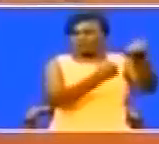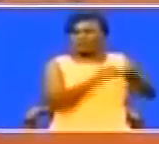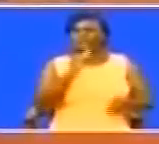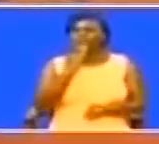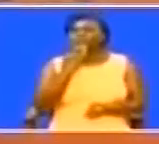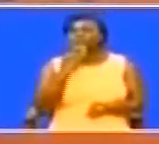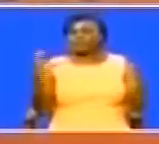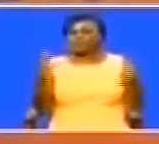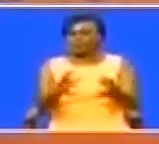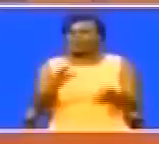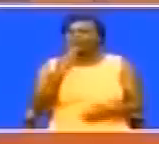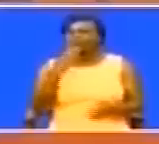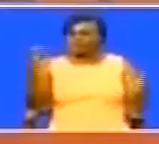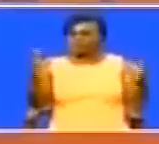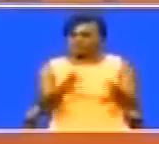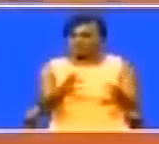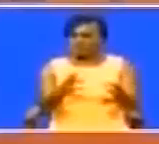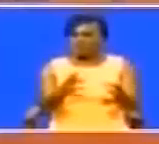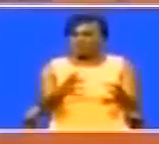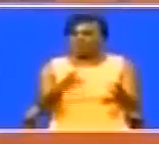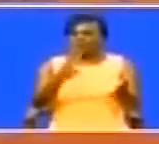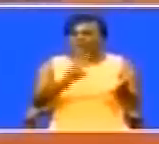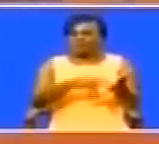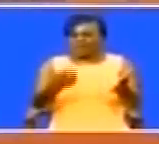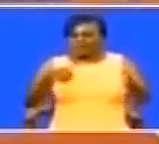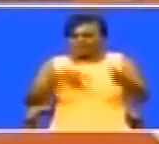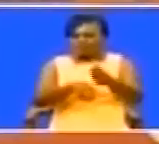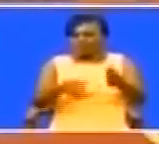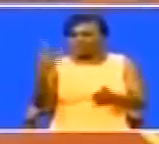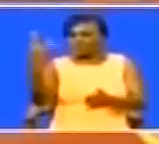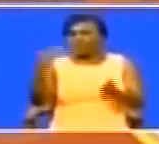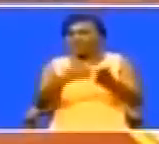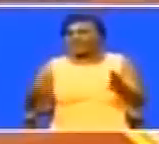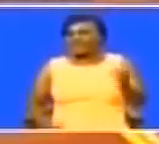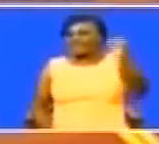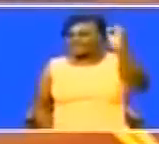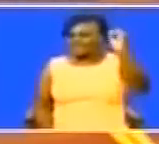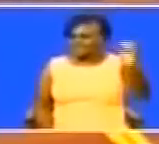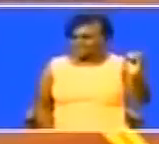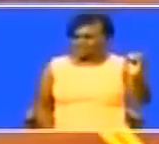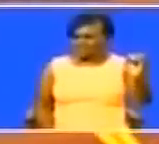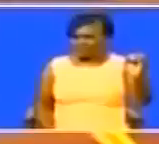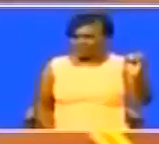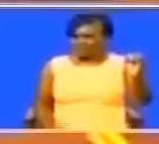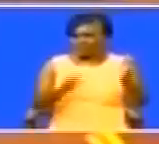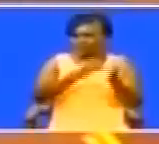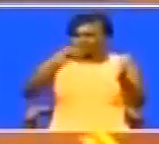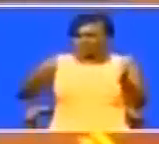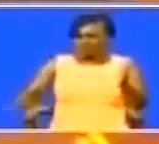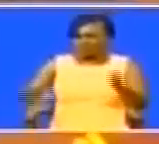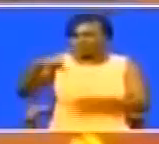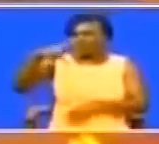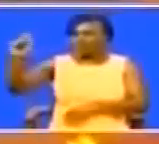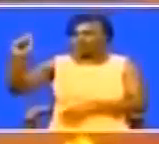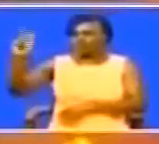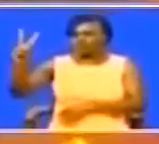Leopards. Kwani timu ya FC Leopards imepata kichapo cha mabao manne bila jibu na hivyo basi kubanduliwa kwenye taji la ngao ya